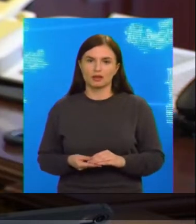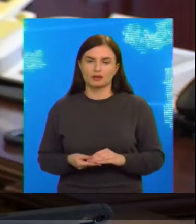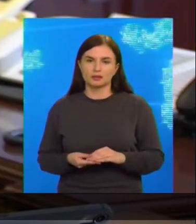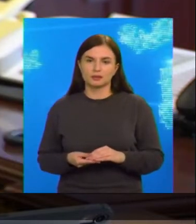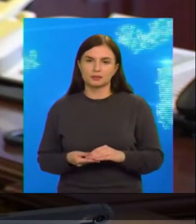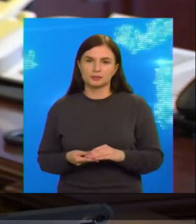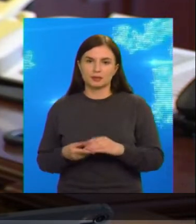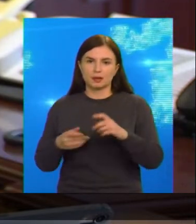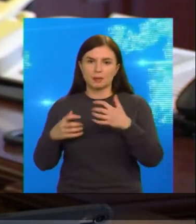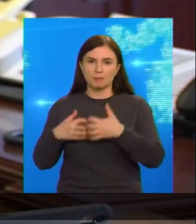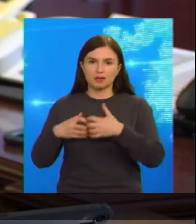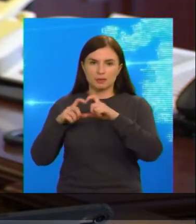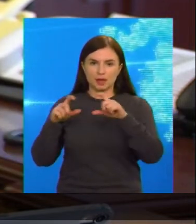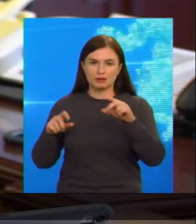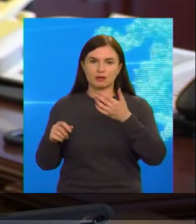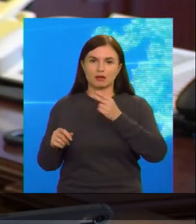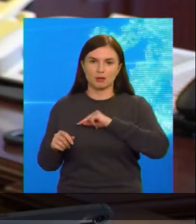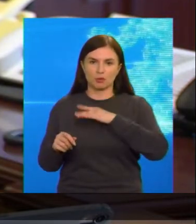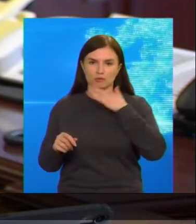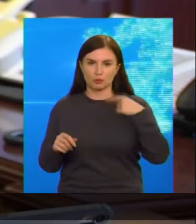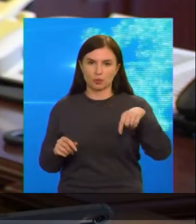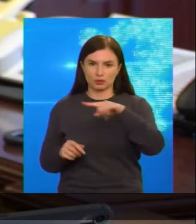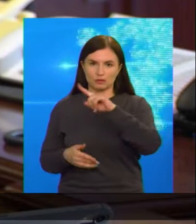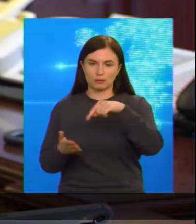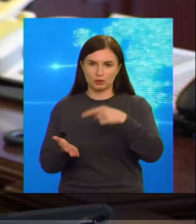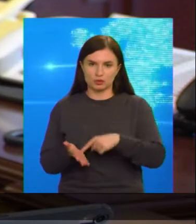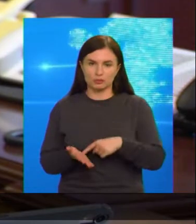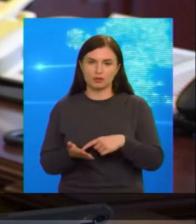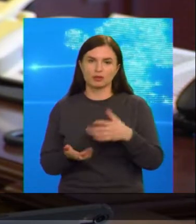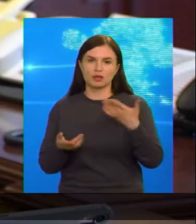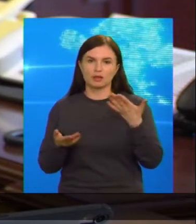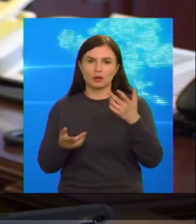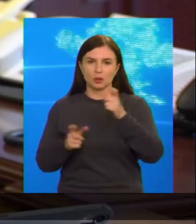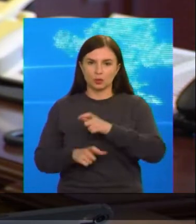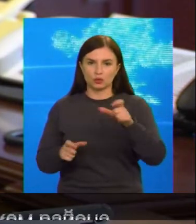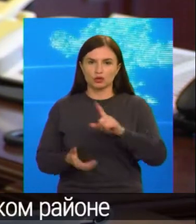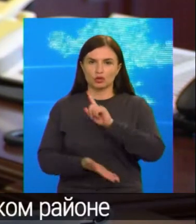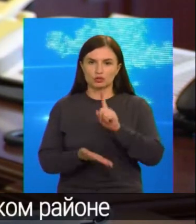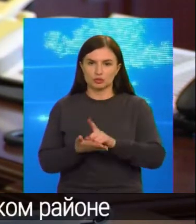Предприятия работают во многих муниципалитетах. Естественно, люди должны быть